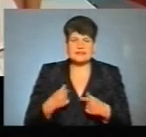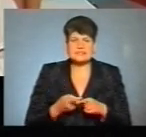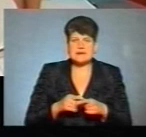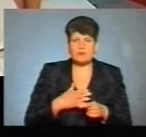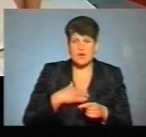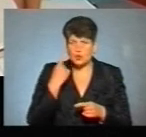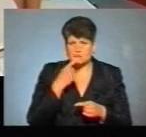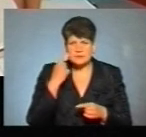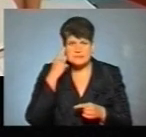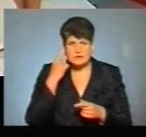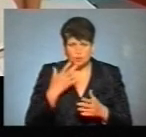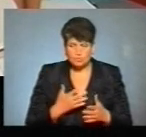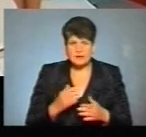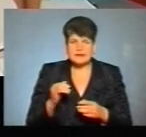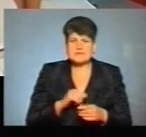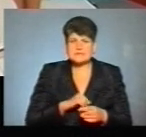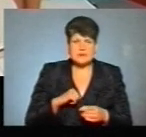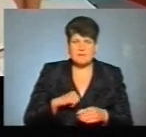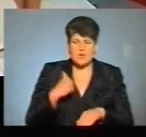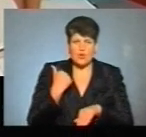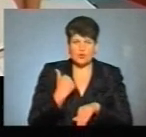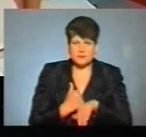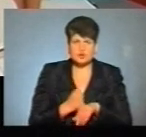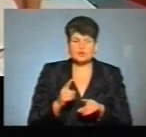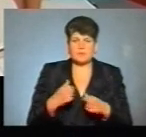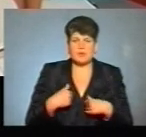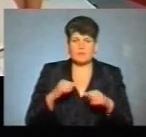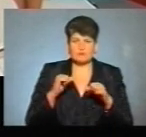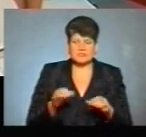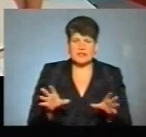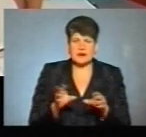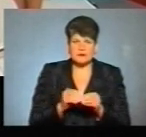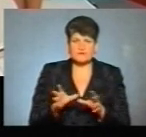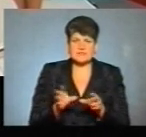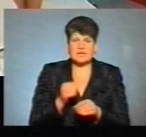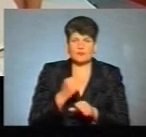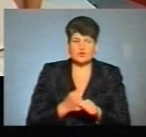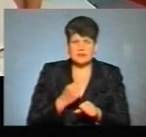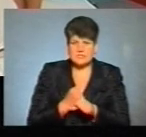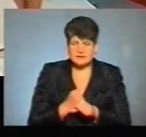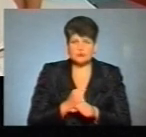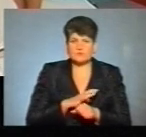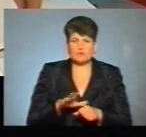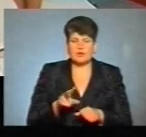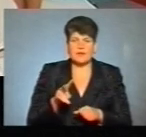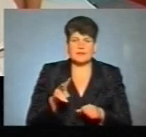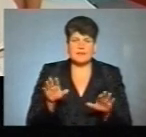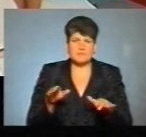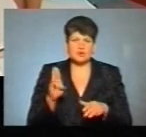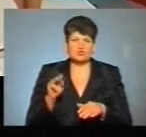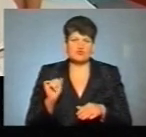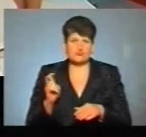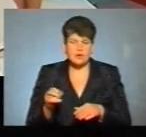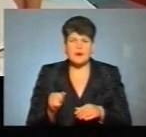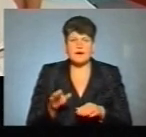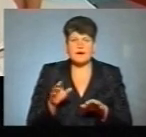особиста думка. І найголовніше, щоб ми могли всі разом взаємодіяти, щоб не виходила лебідь, щука і рак. Так? Щоб кожен не